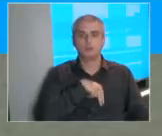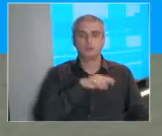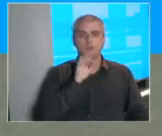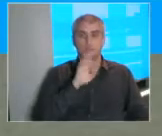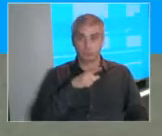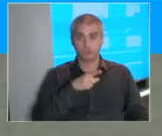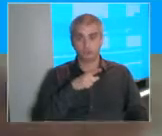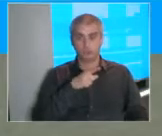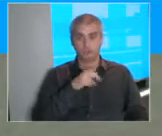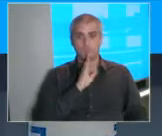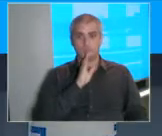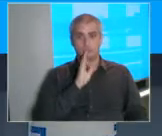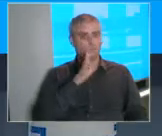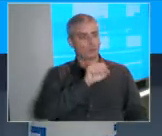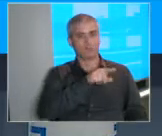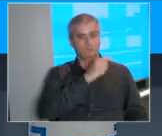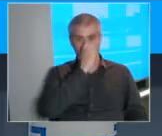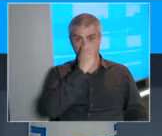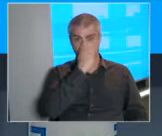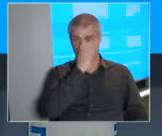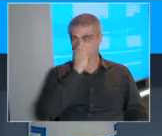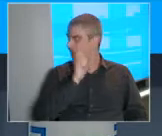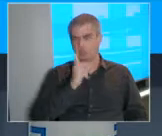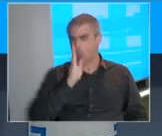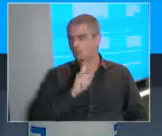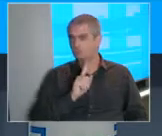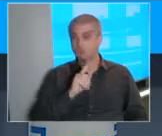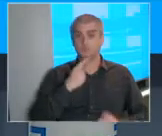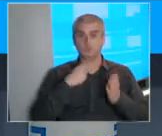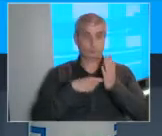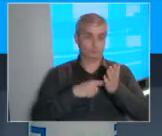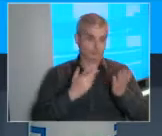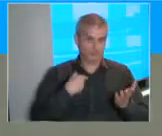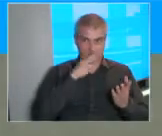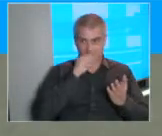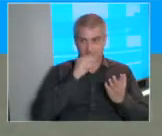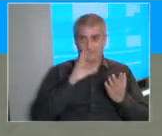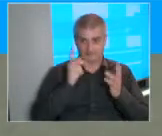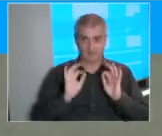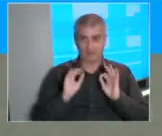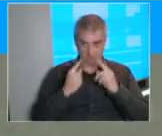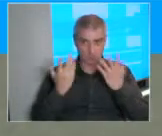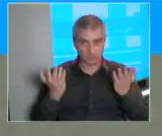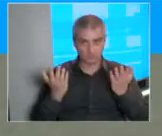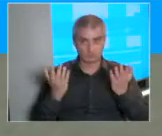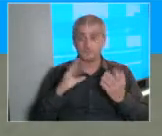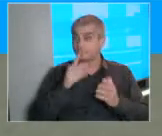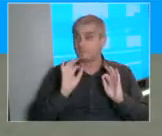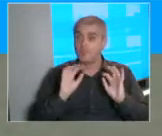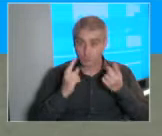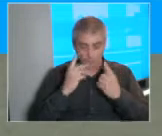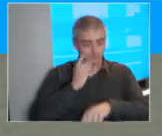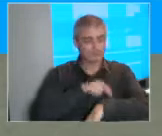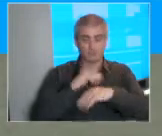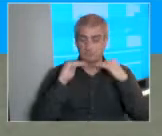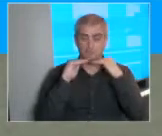שיש בה עם עלויות. כי מה, אם תופסים אותו בעצם שהוא... לא כי יש עונשים, אלא כי אם... שוב, אני מדבר על אם זה באמת קורה, אוקיי? כן. אם זה באמת קורה וחלוקת